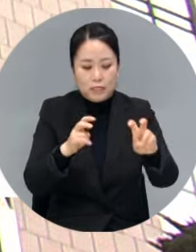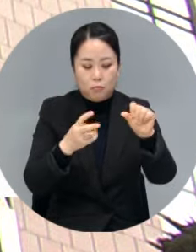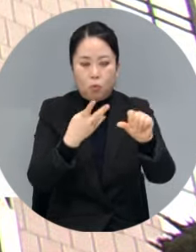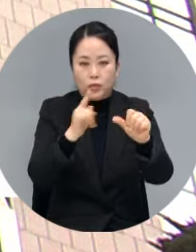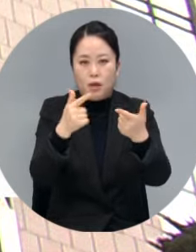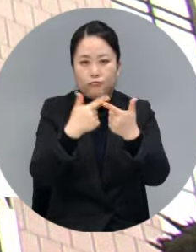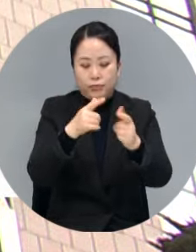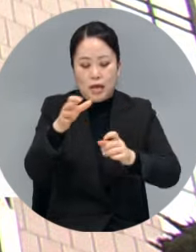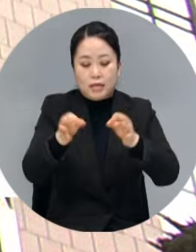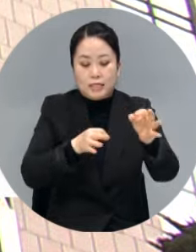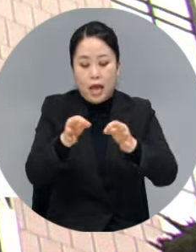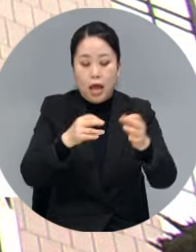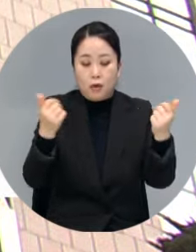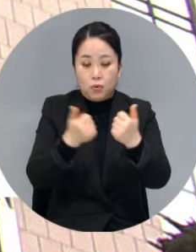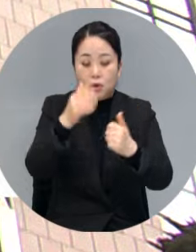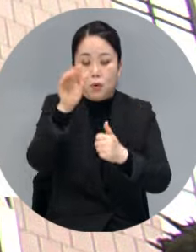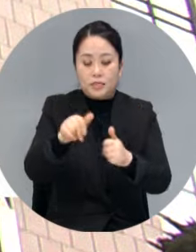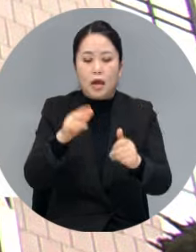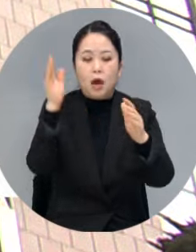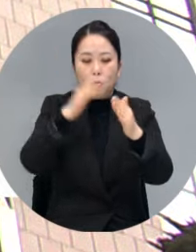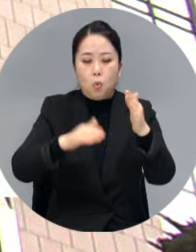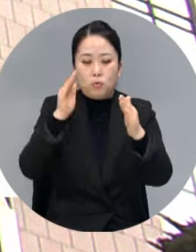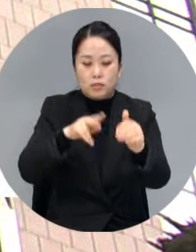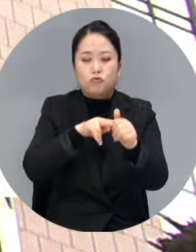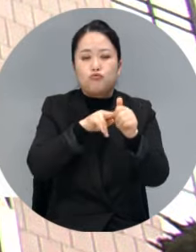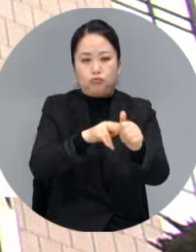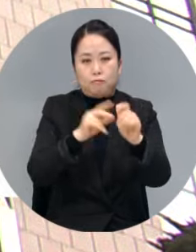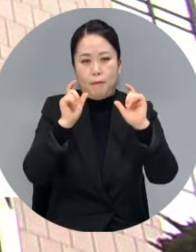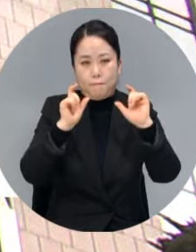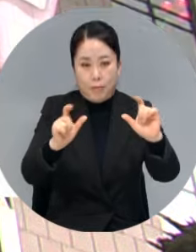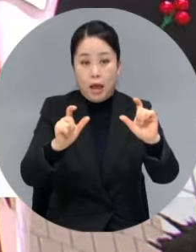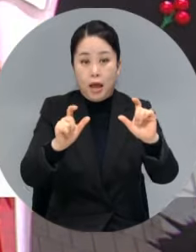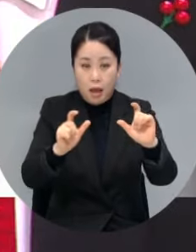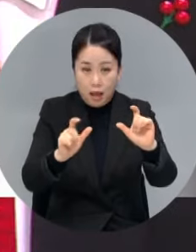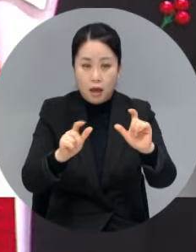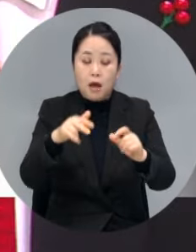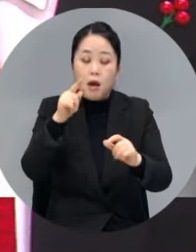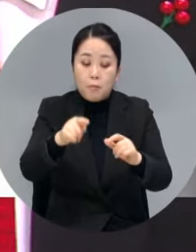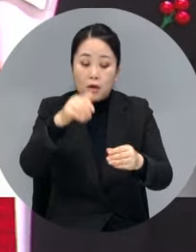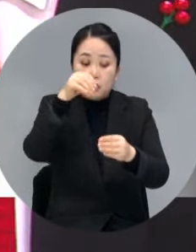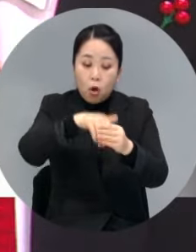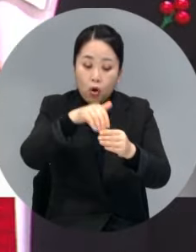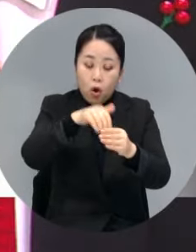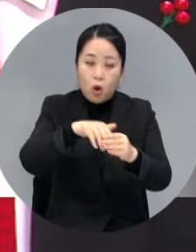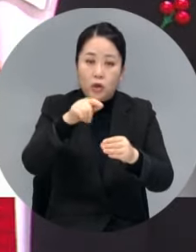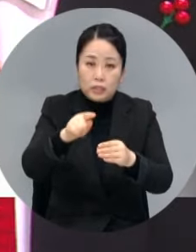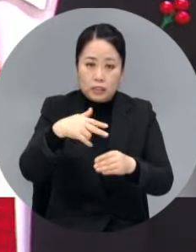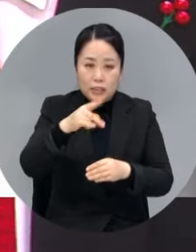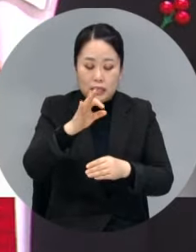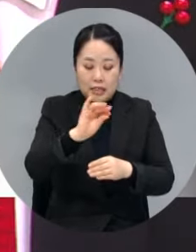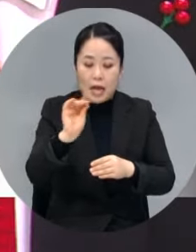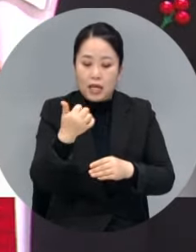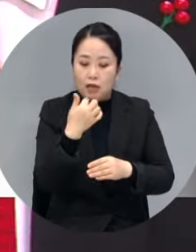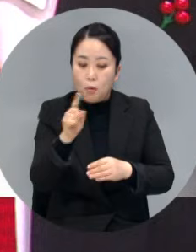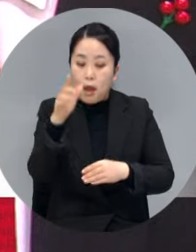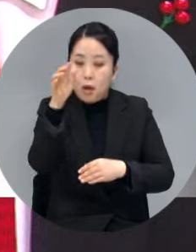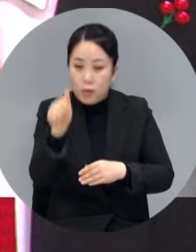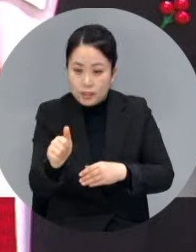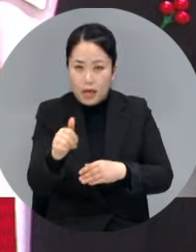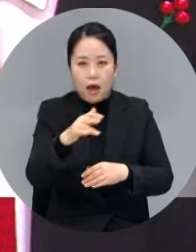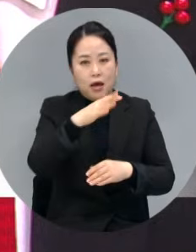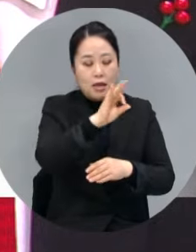공식 선언했습니다. 이렇게 되면 차기 부산상위회장 선거는 장인화 현 회장과 양재생 회장